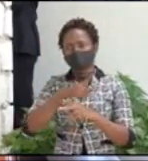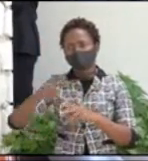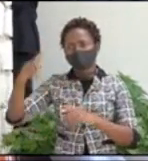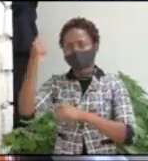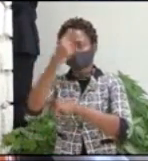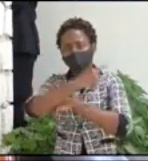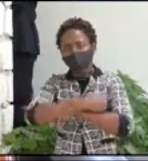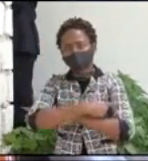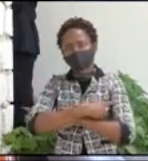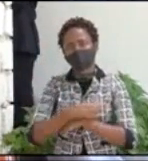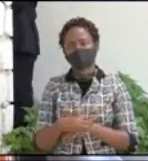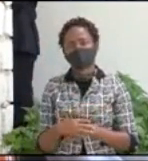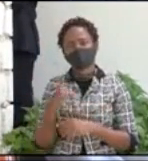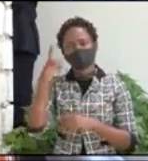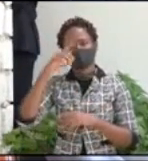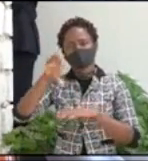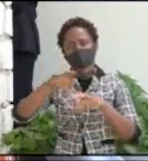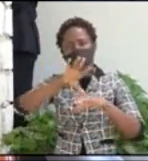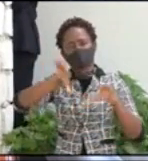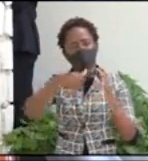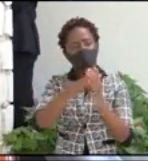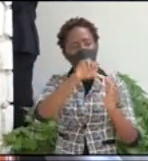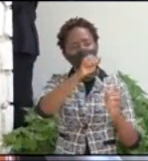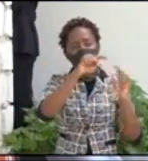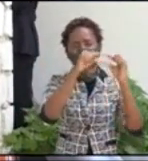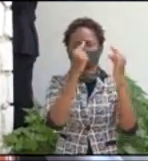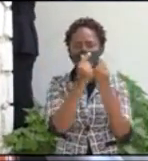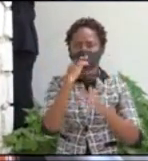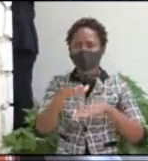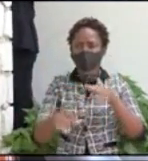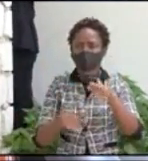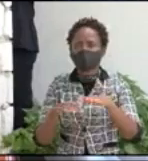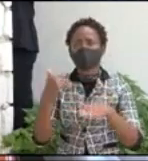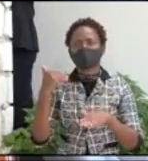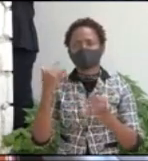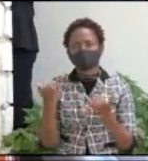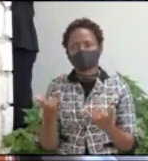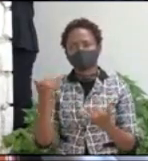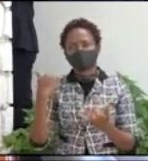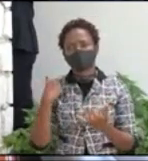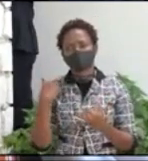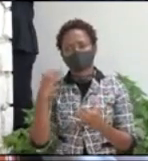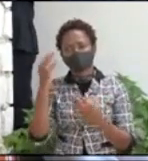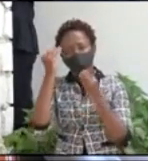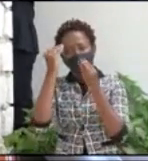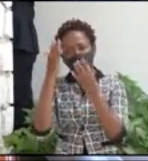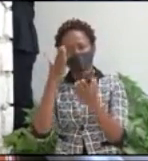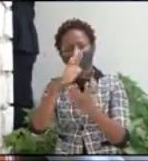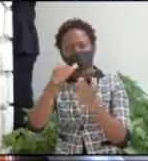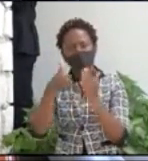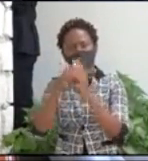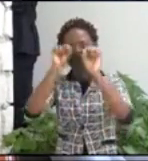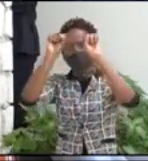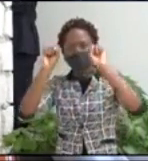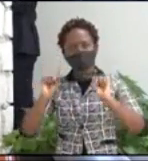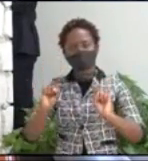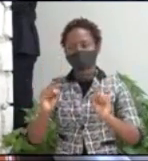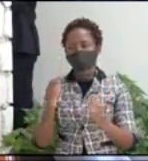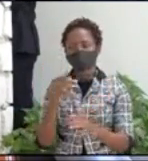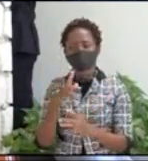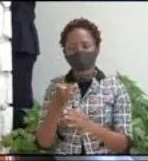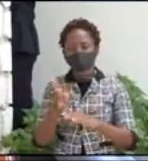construire pour te faire tout notre groupe au marché qu'on y a moyen information que tout système non fin